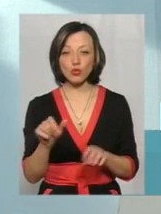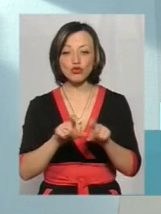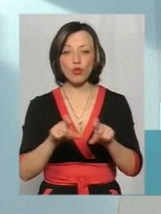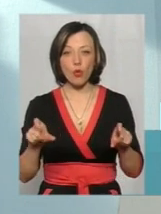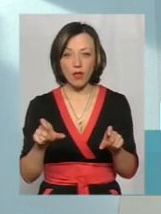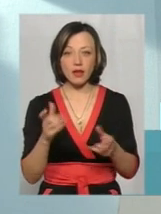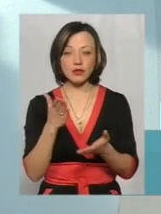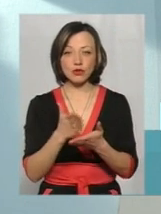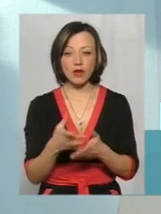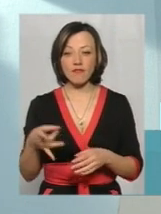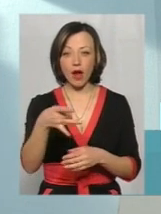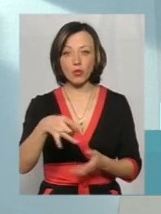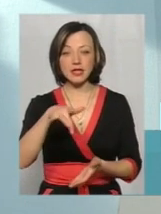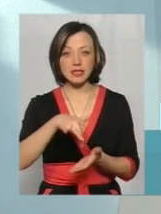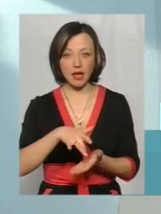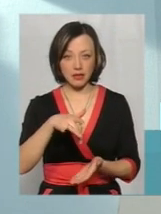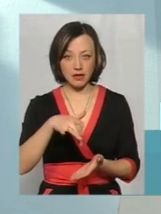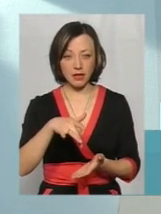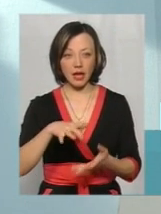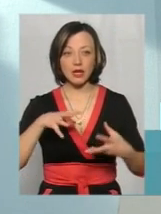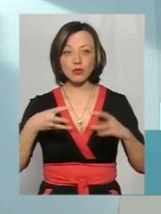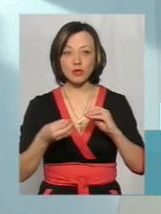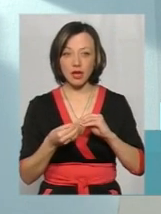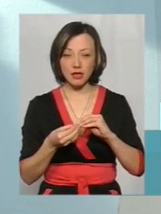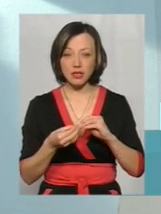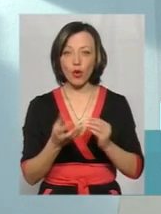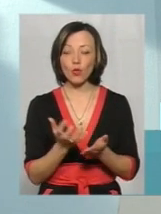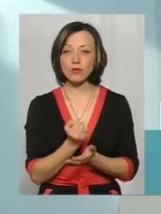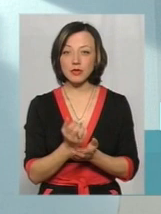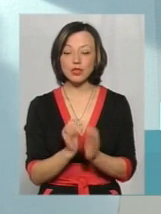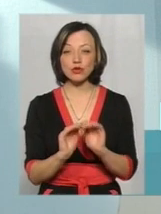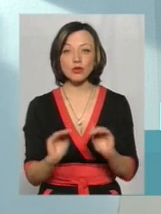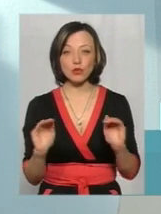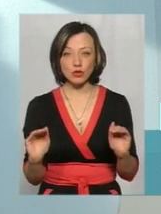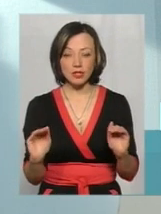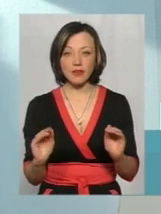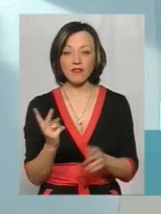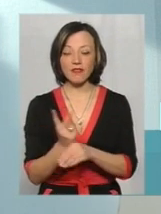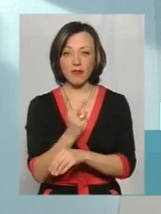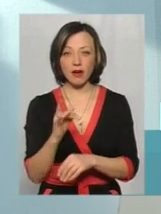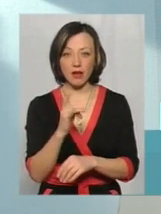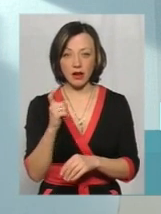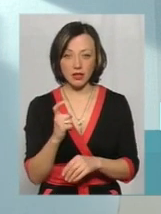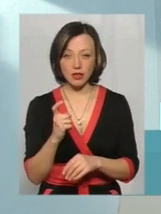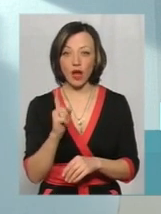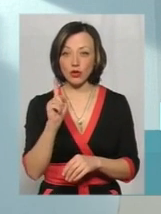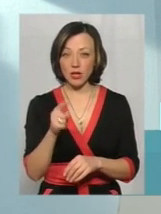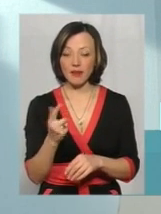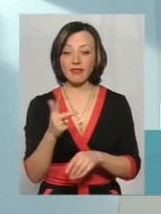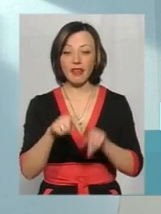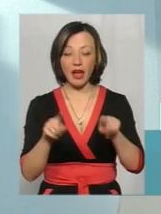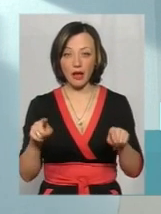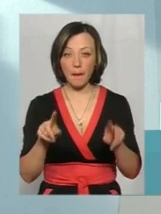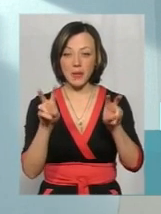школах, які розташовані в районних центрах, результати успішності учнів вдвічі, а то навіть по